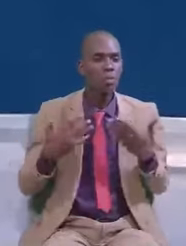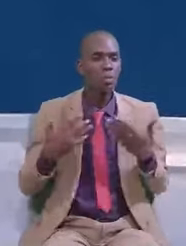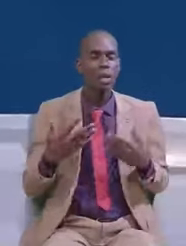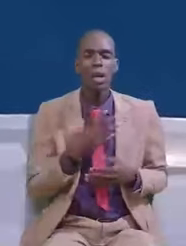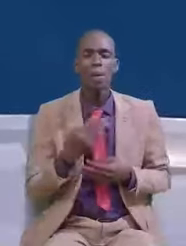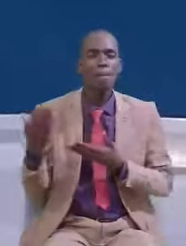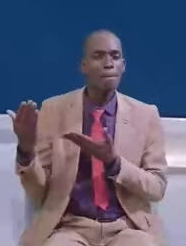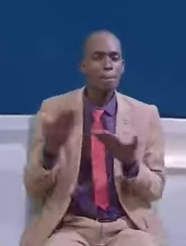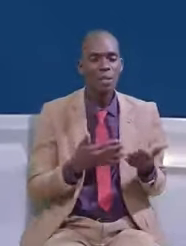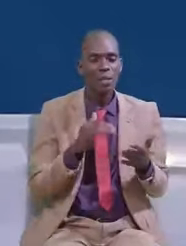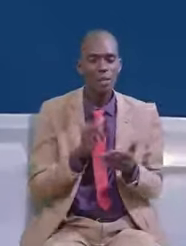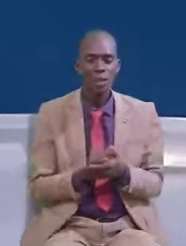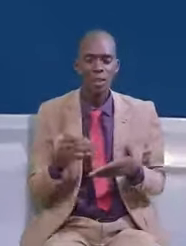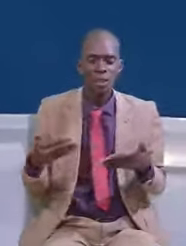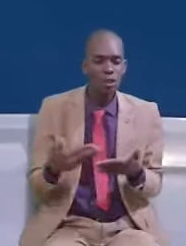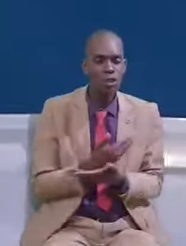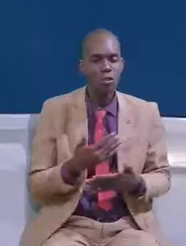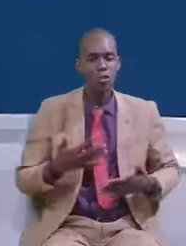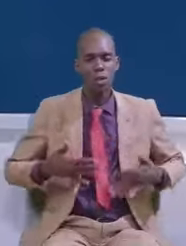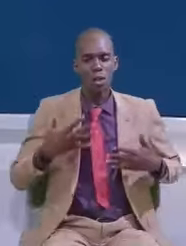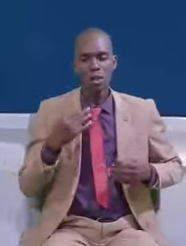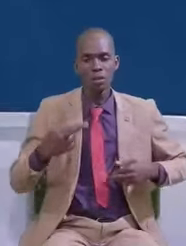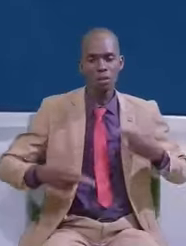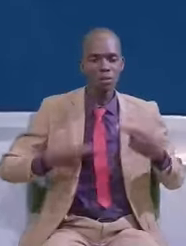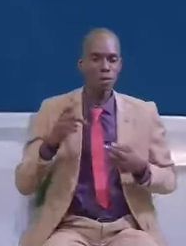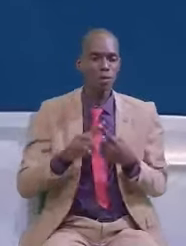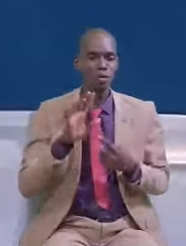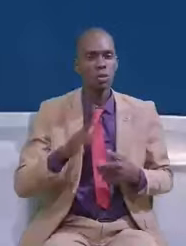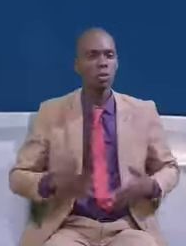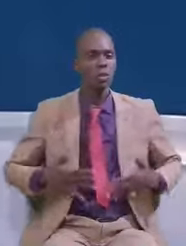qui peut apporter le renouvellement, le réveil à votre vie.